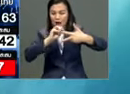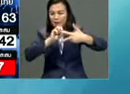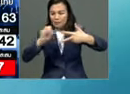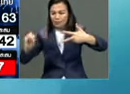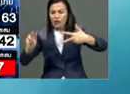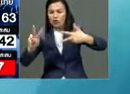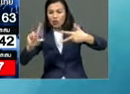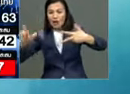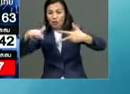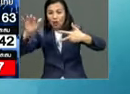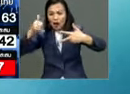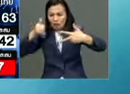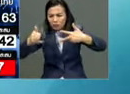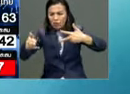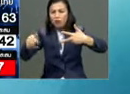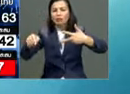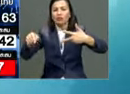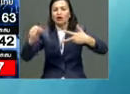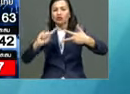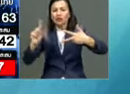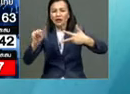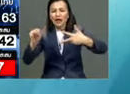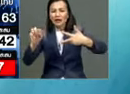ล้านเพราะฉะนั้นก็จะค้างอยู่ในระบบบัญชีคนอื่นจะมาSจะไปดีไหมเนี่ยร้านนี้คนเยอะจังนะที่จริงแล้วไม่เยอะครับไม่ได้เช็คเอาท์ออกนะก็เลยทำให้ค้างอยู่ในระบบนะครับก็ฝากช่วยกันนะครับก็มามาชุดข้อมูลบอกว่าไทยชนะมีของปลอมไหมอีกแล้วครับเหมือนกันกับก่อนหน้านี้มีแอปที่เกี่ยวข้องกับเรื่องของการเยียวยานะครับอันนี้ใครชนะก็มีของปลอมเดี๋ยวมาดูครับปลอม